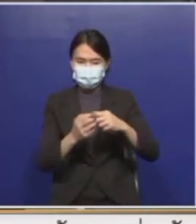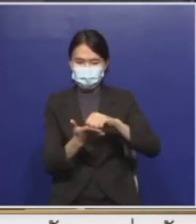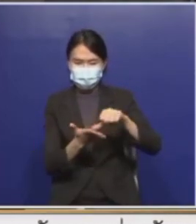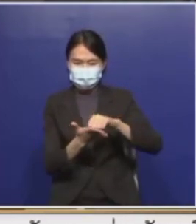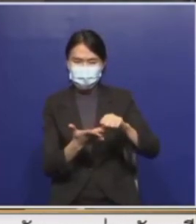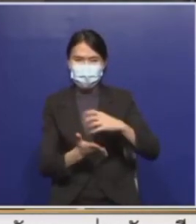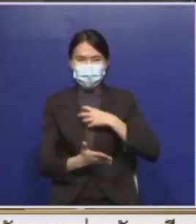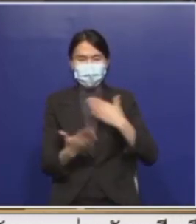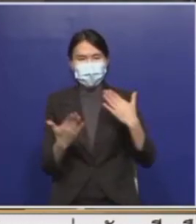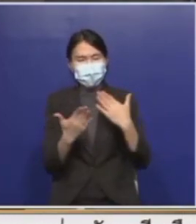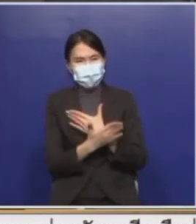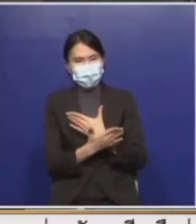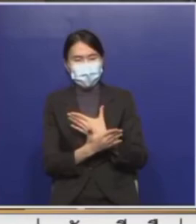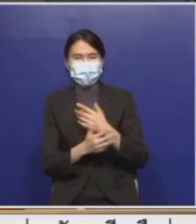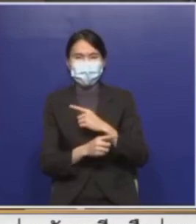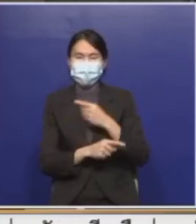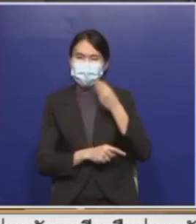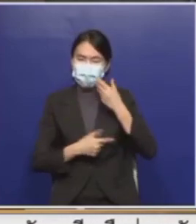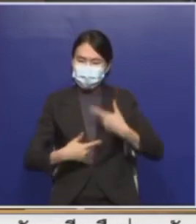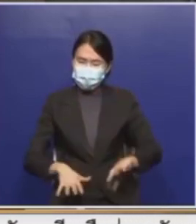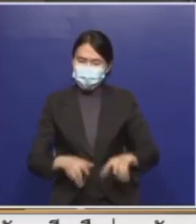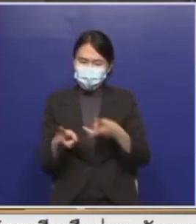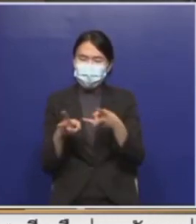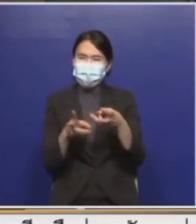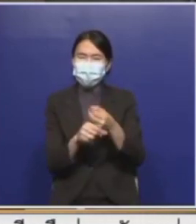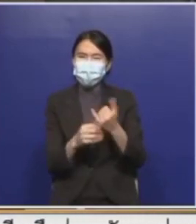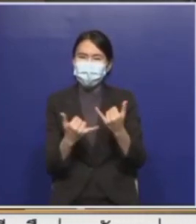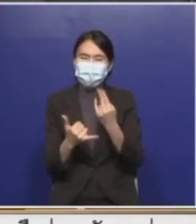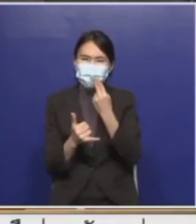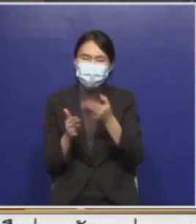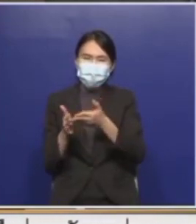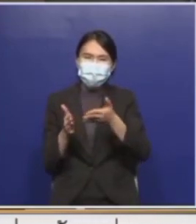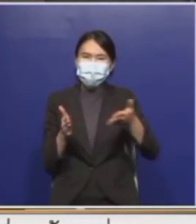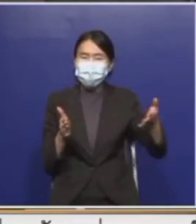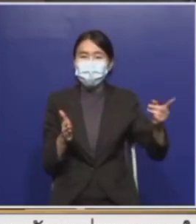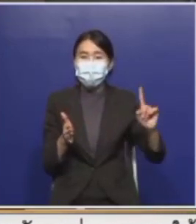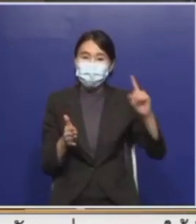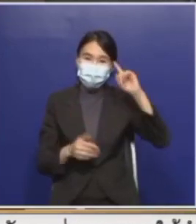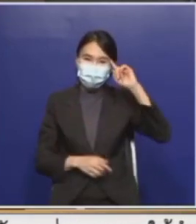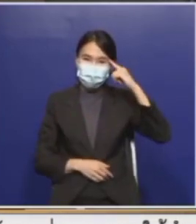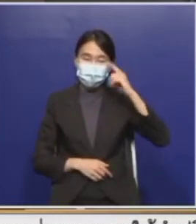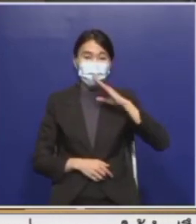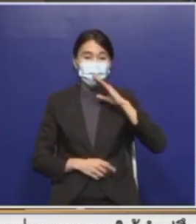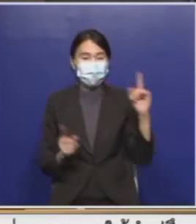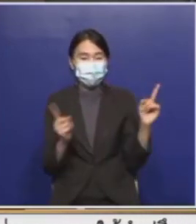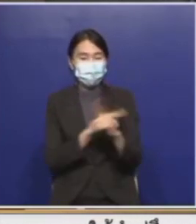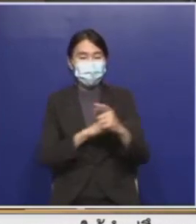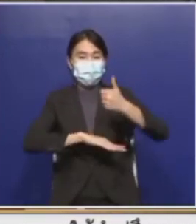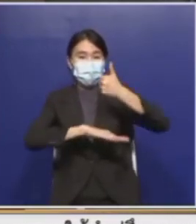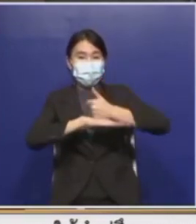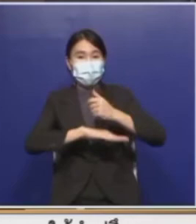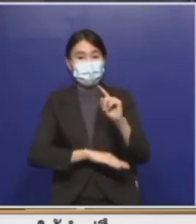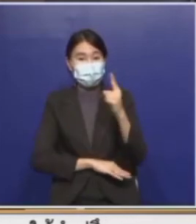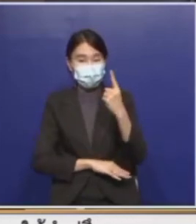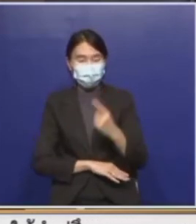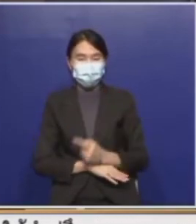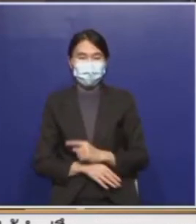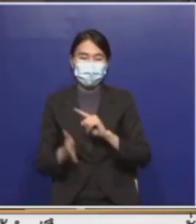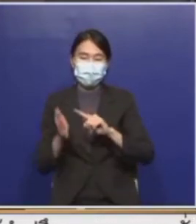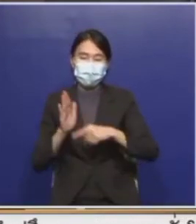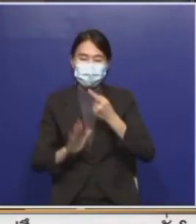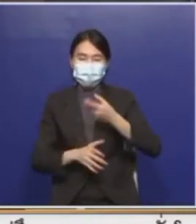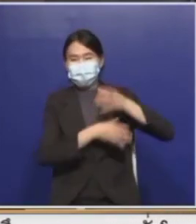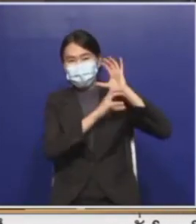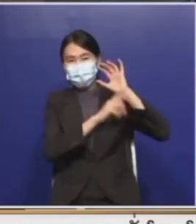ของตัเองอยู่ในขั้นตอนไหนไม่รู้เพรพระหัด tekrarใ maioriaก็เริ่มตนสูนไ